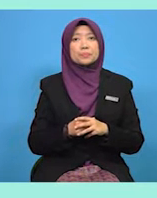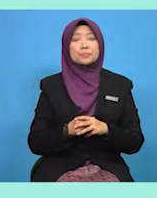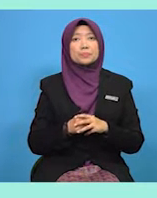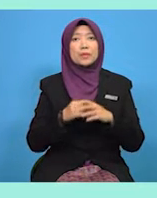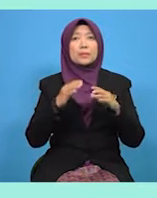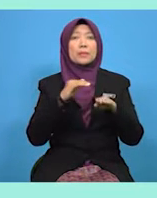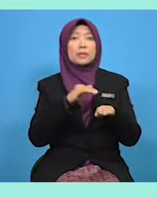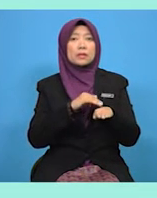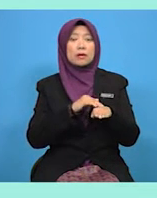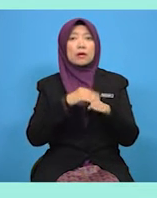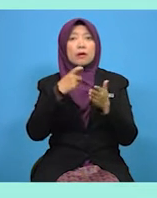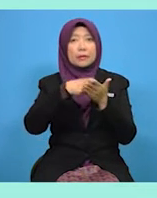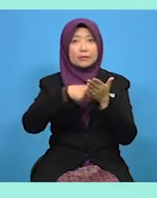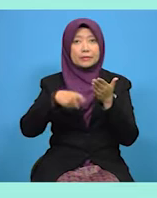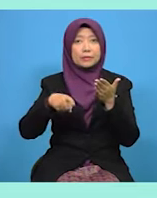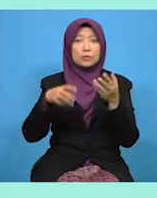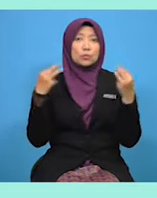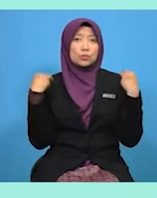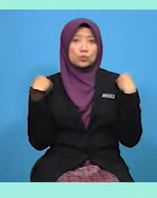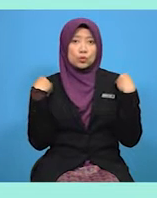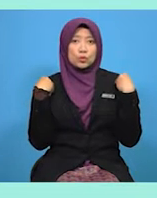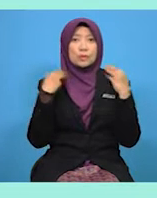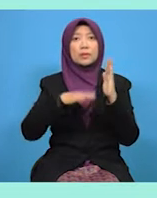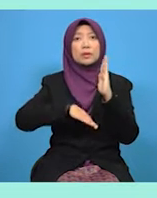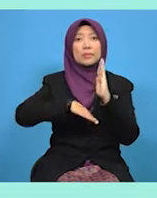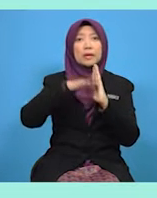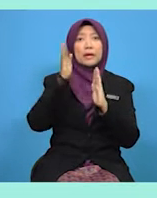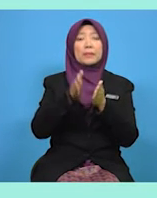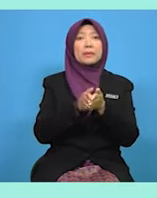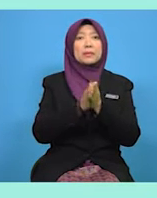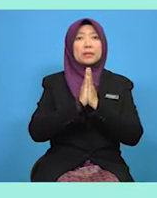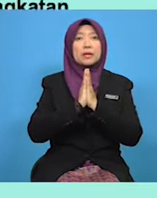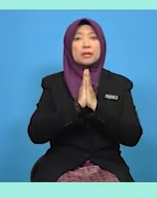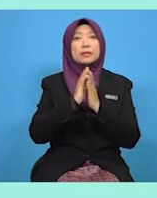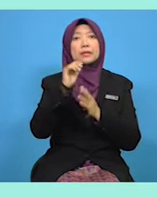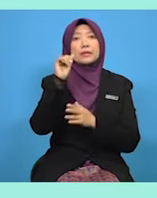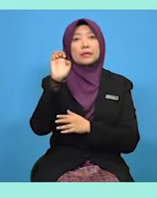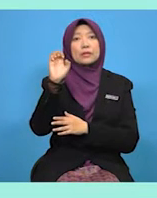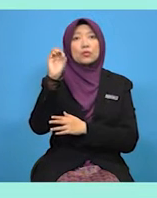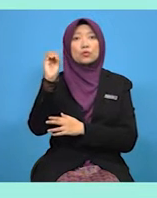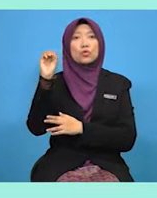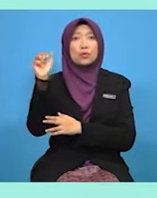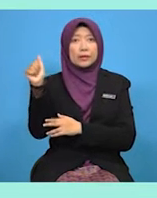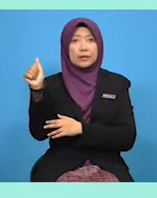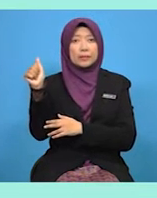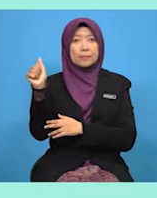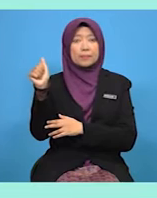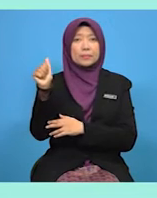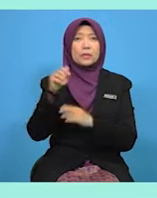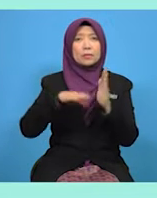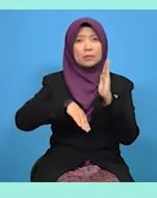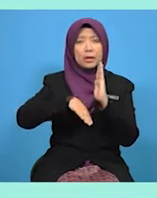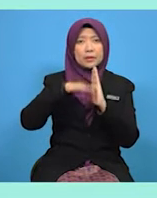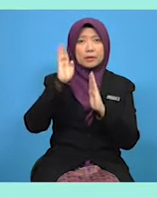Pada tingkat harga asal, wujud lebihan permintaan E0A.